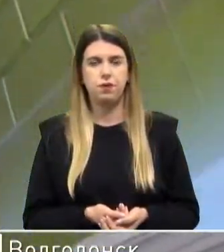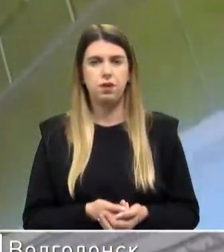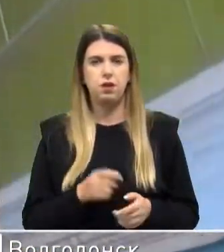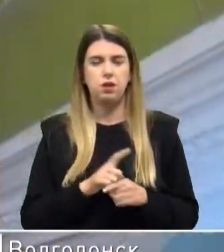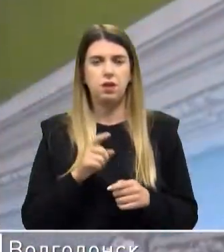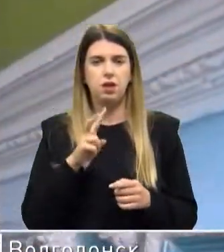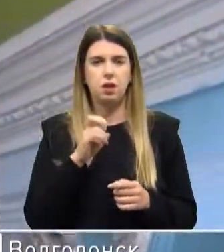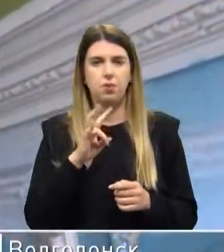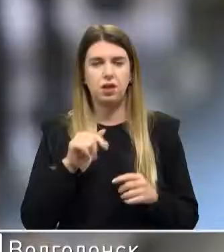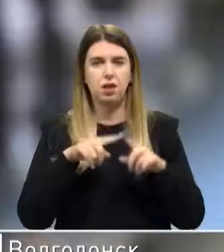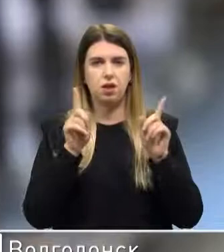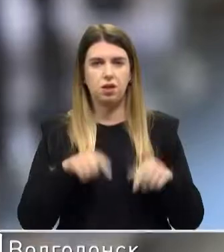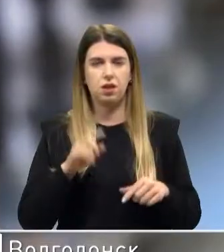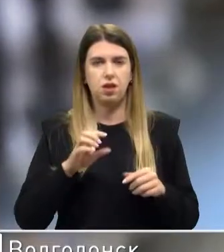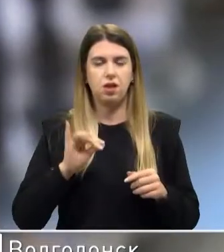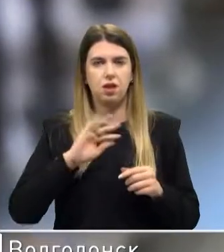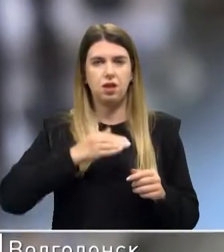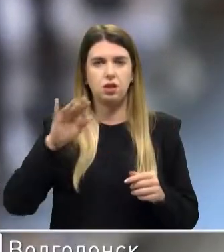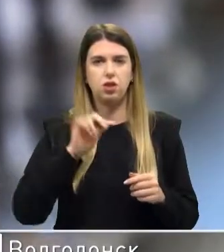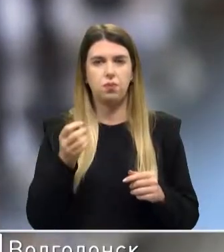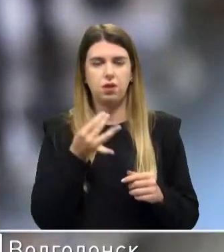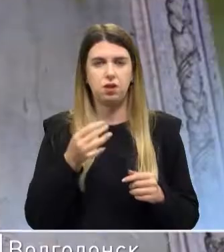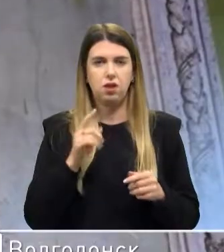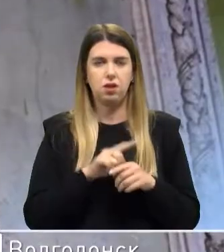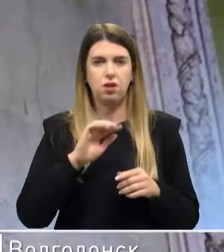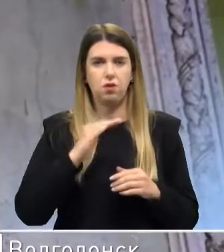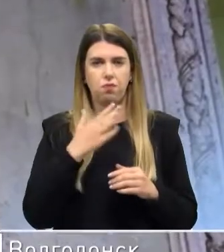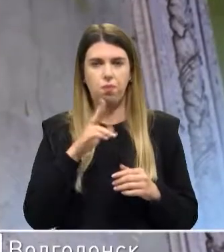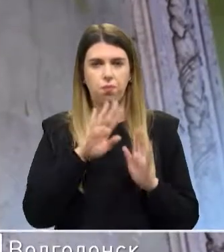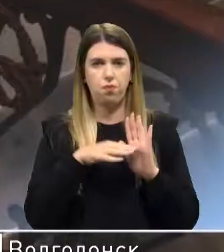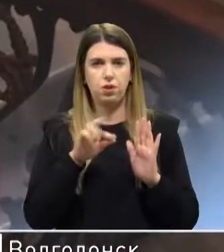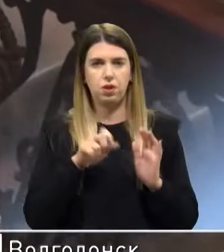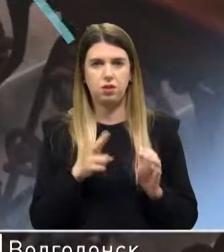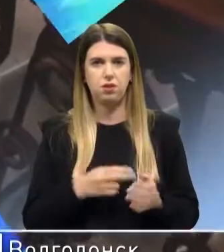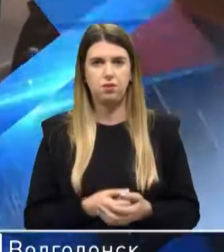Лепнина, картины и кованые перила. Чем интересны парадные южной столицы?